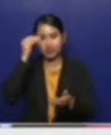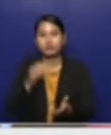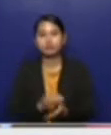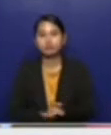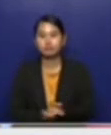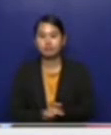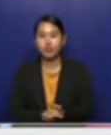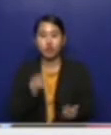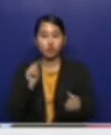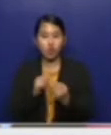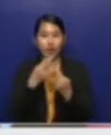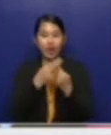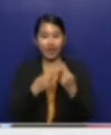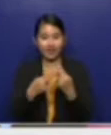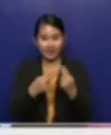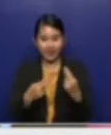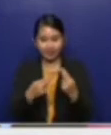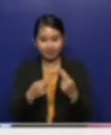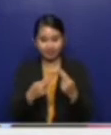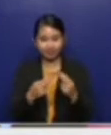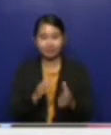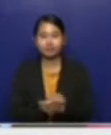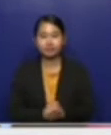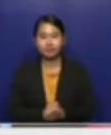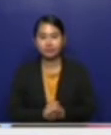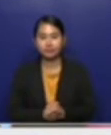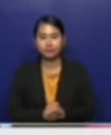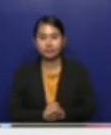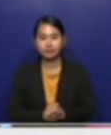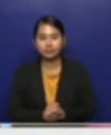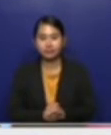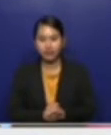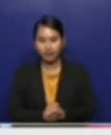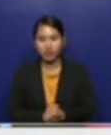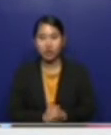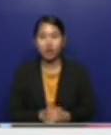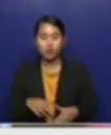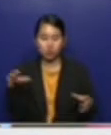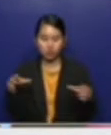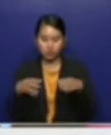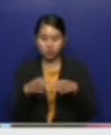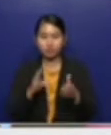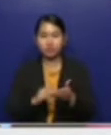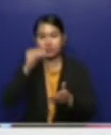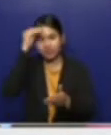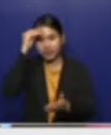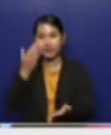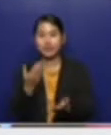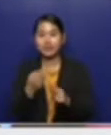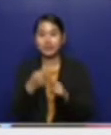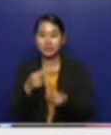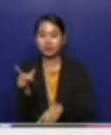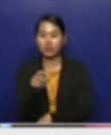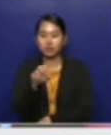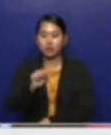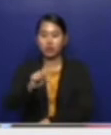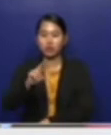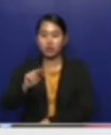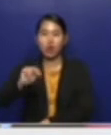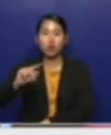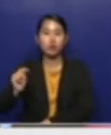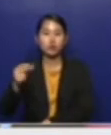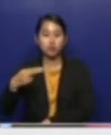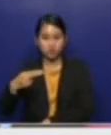กแล้วก็สหภาพนักศึกษาหรือสนท.นะครับสหภาพนักเรียนนิ